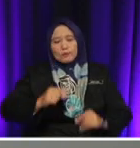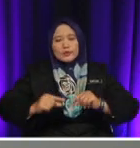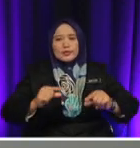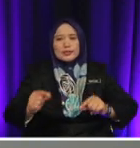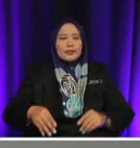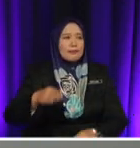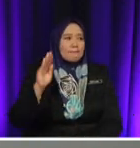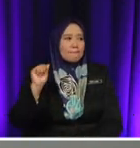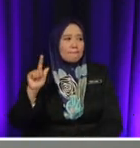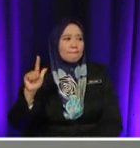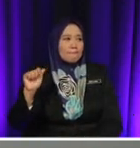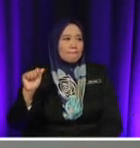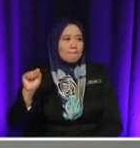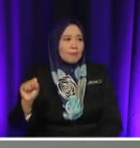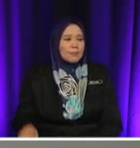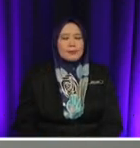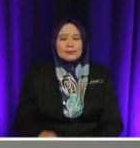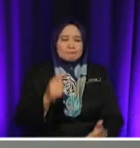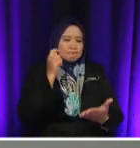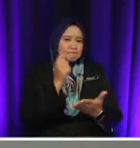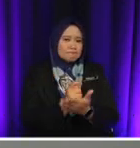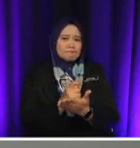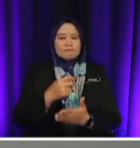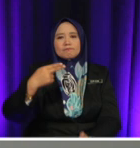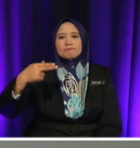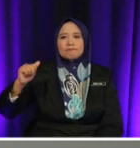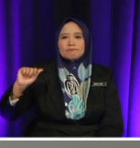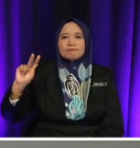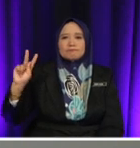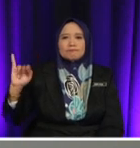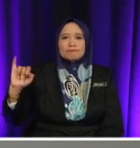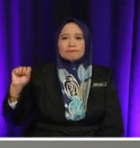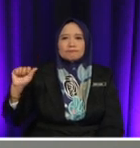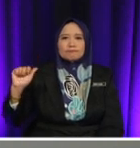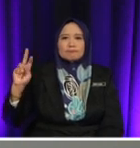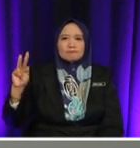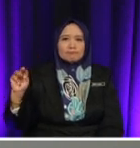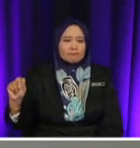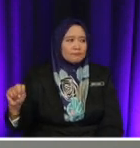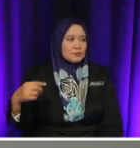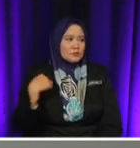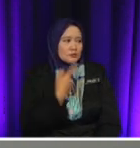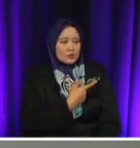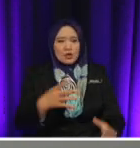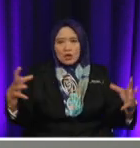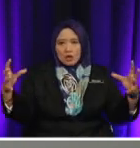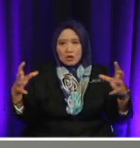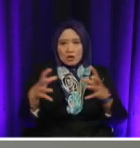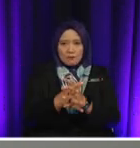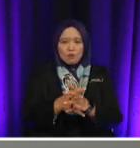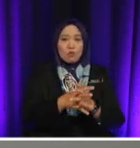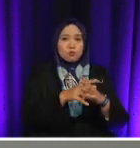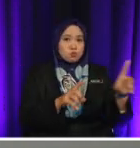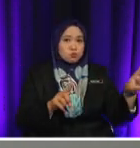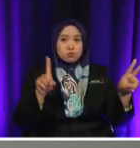okey dan kita gabungkan dua ayat dua daripada manipulasi tadi dan bergerak balas tadi untuk menjadi satu ayat